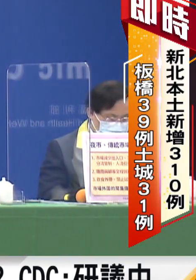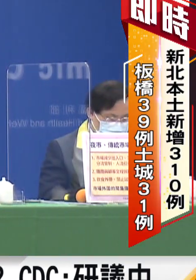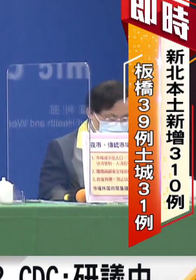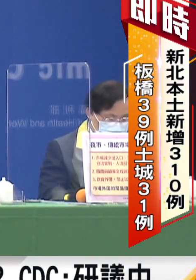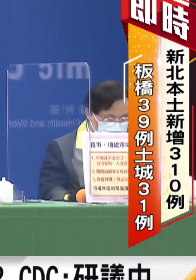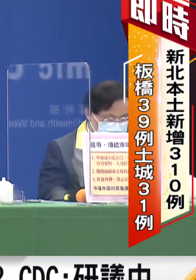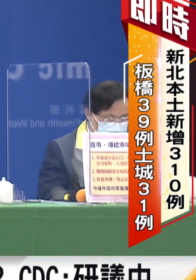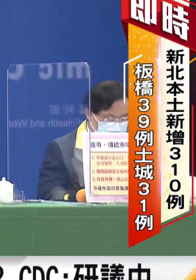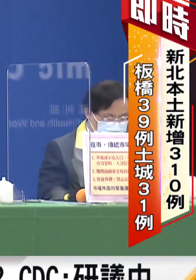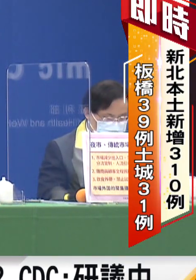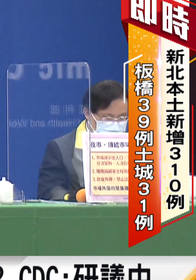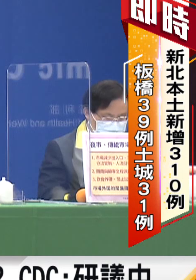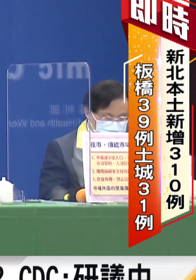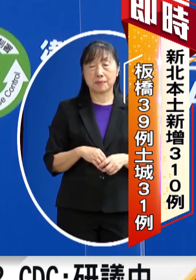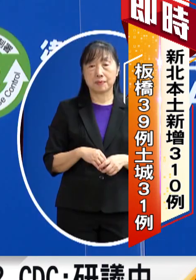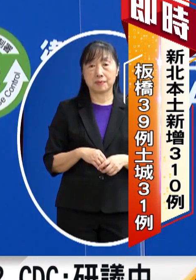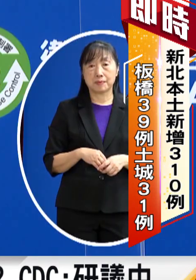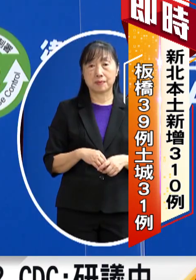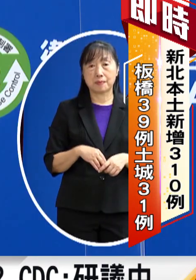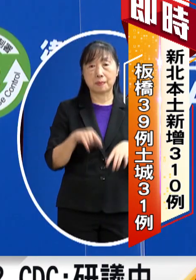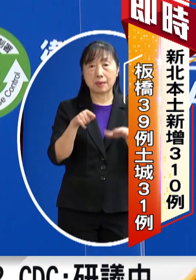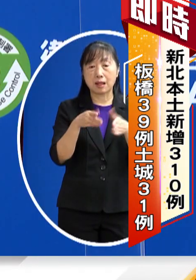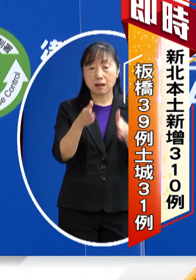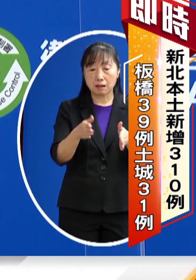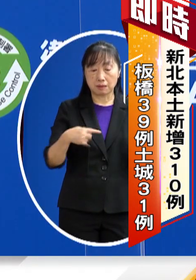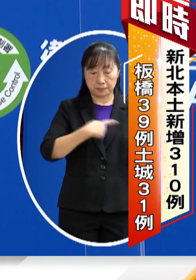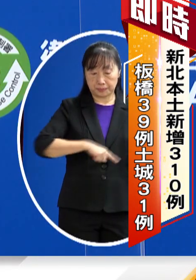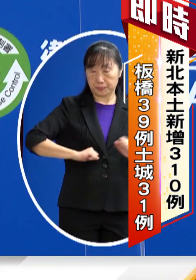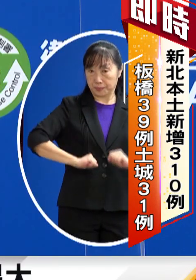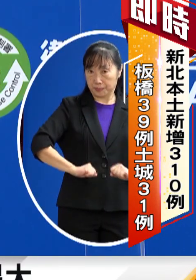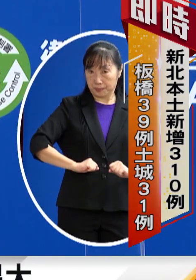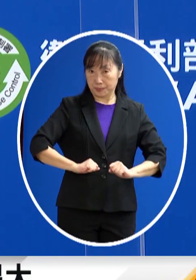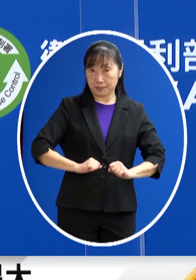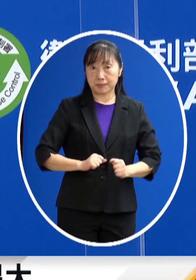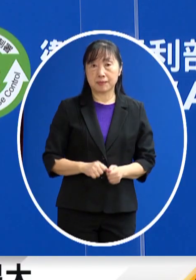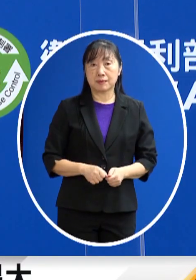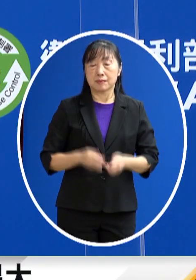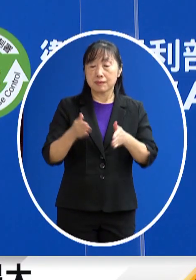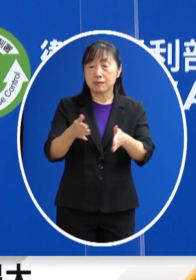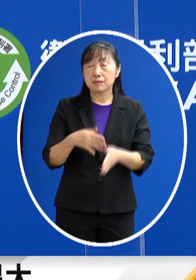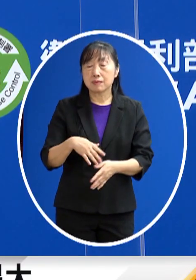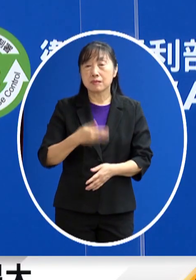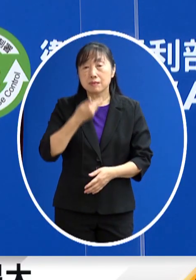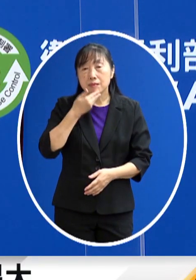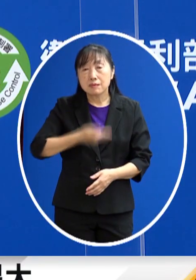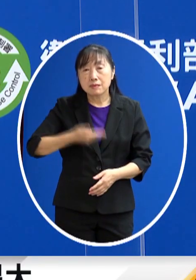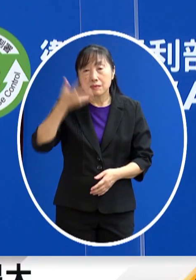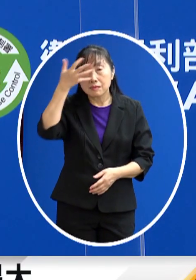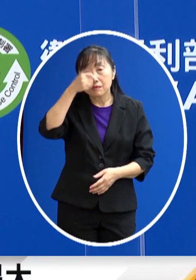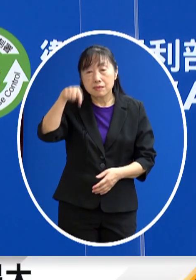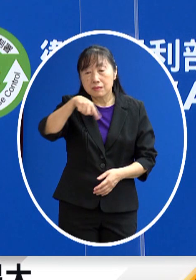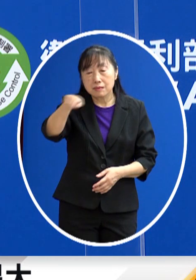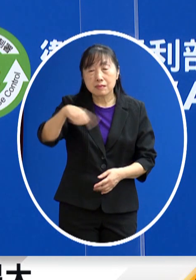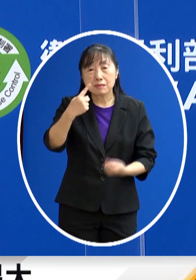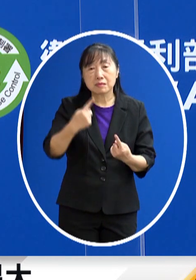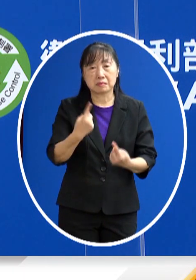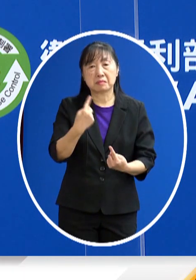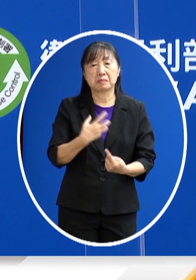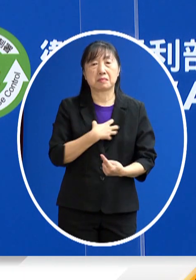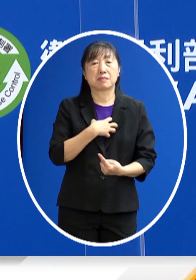指挥中心也给了回应。 性命的安全里面对于长者似乎是威胁相对的